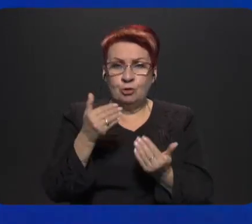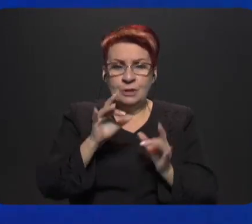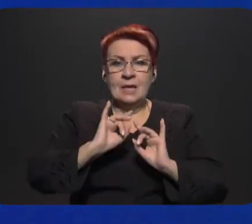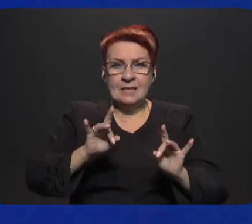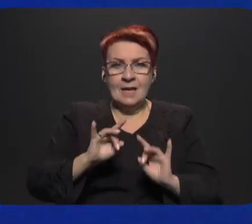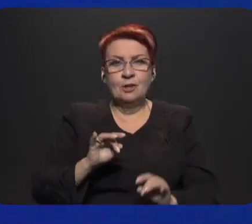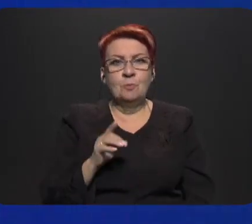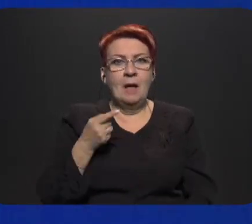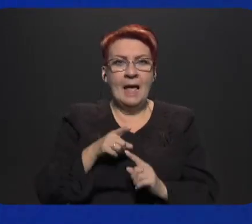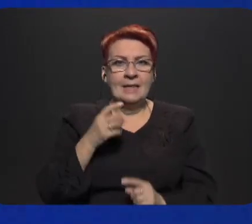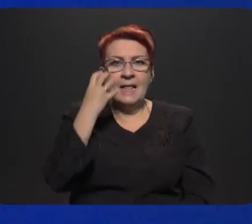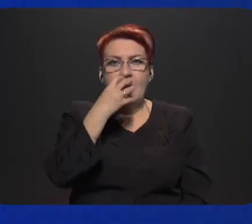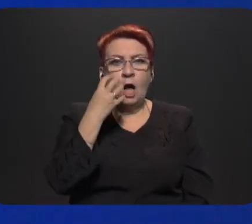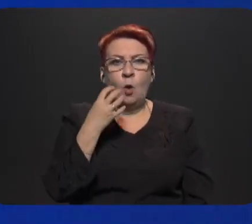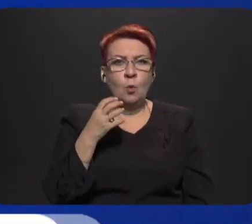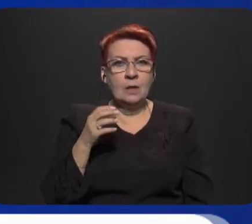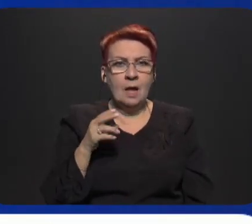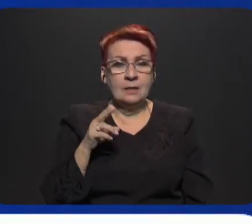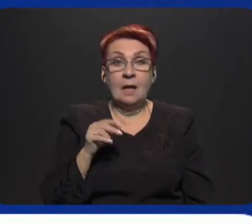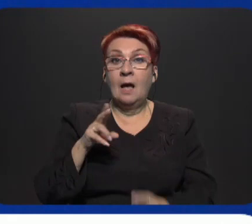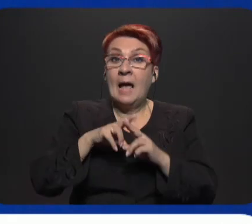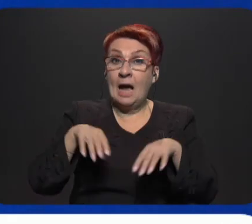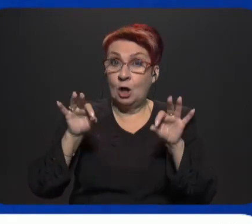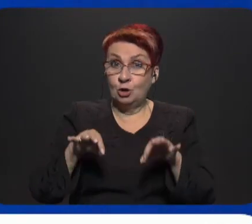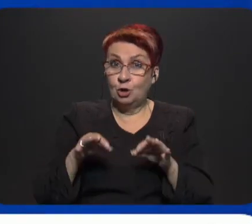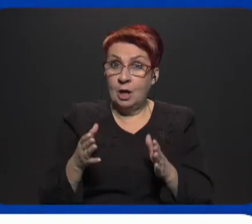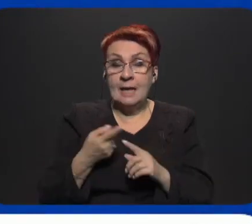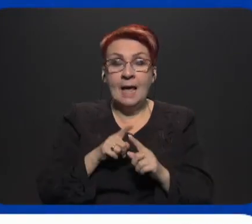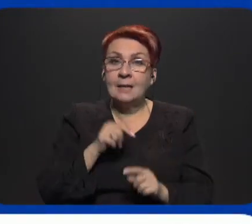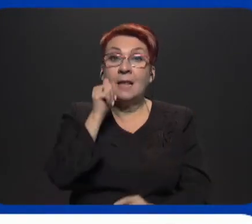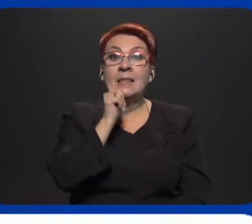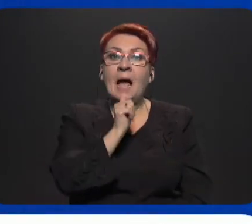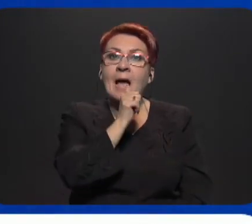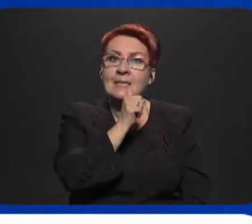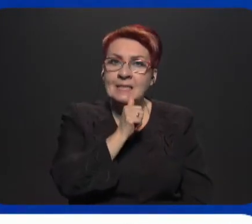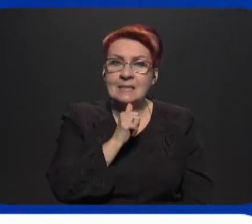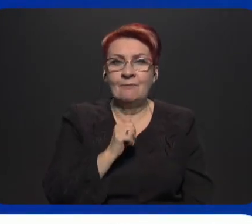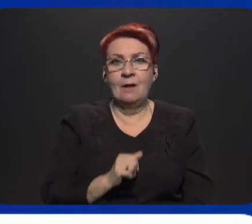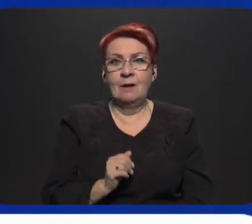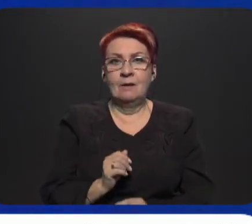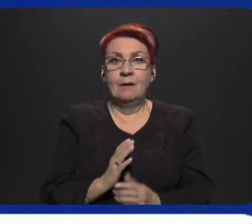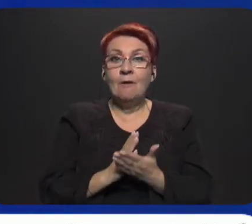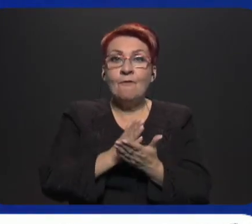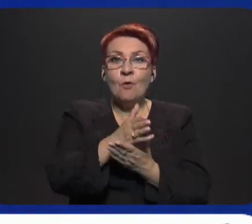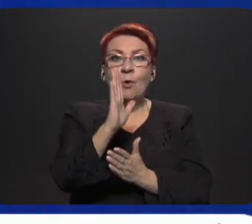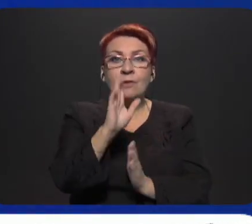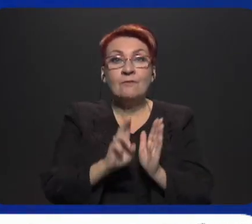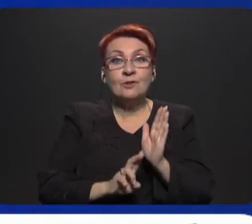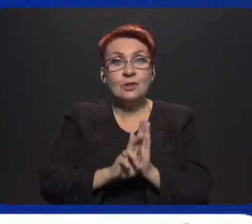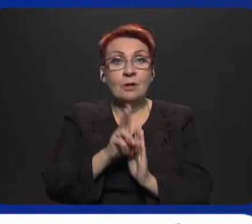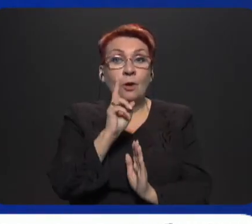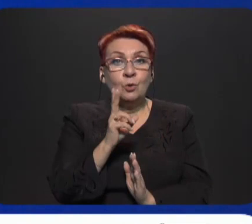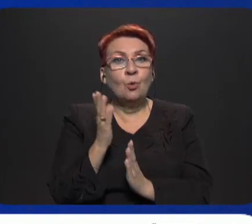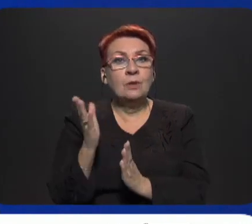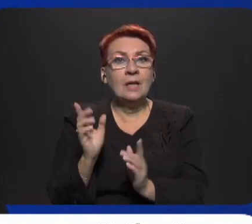данном случае надо понимать, что крещение – это таинство, вход в церковь. Кто ты